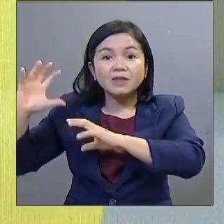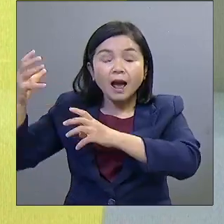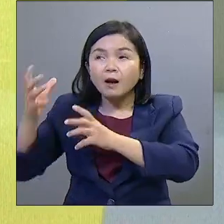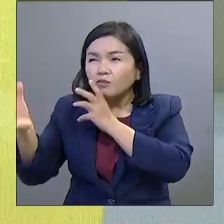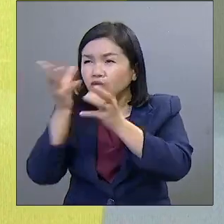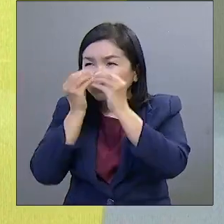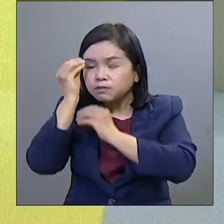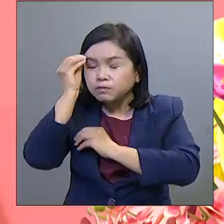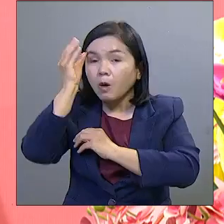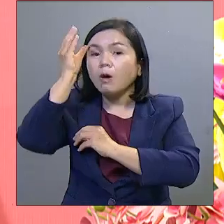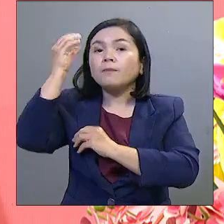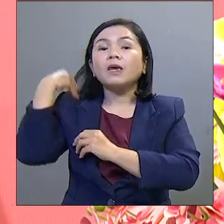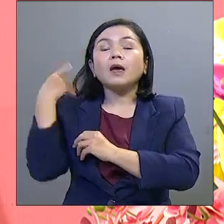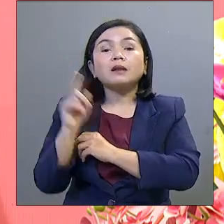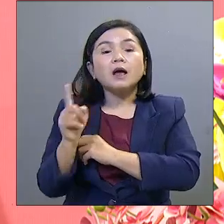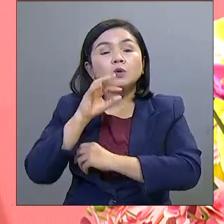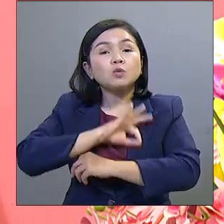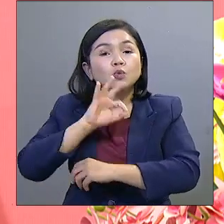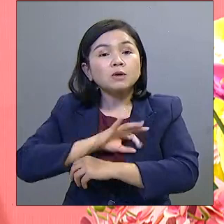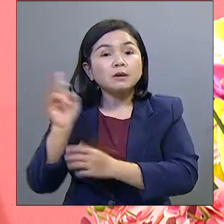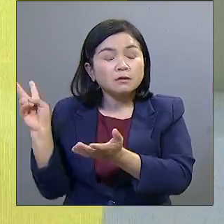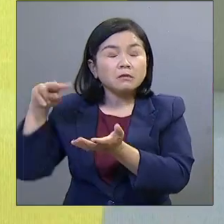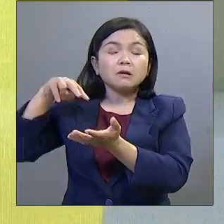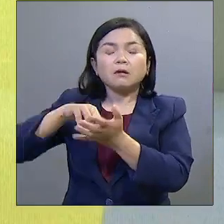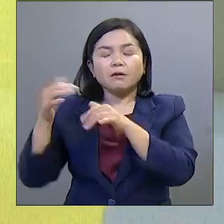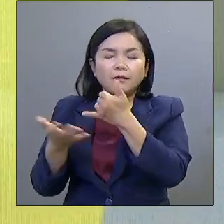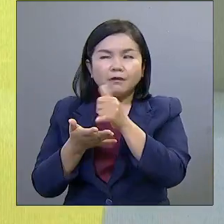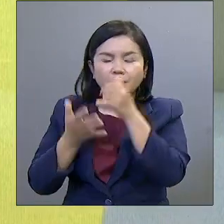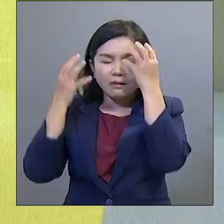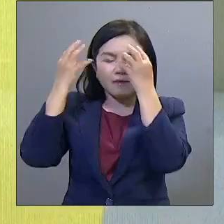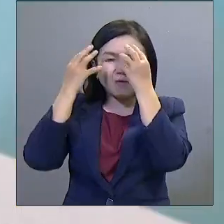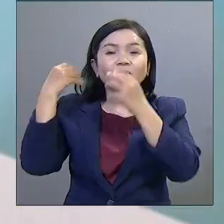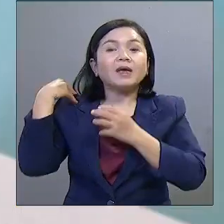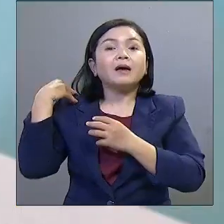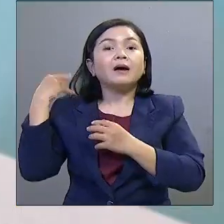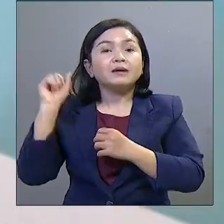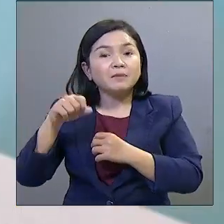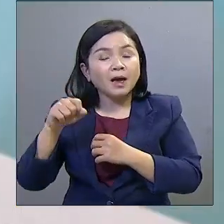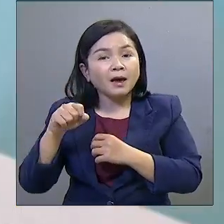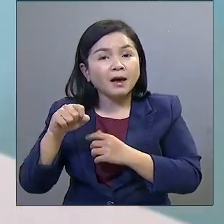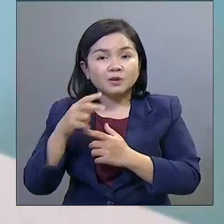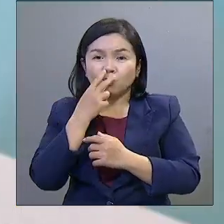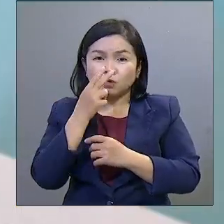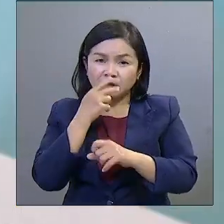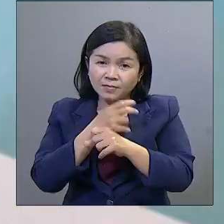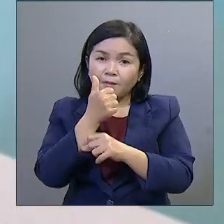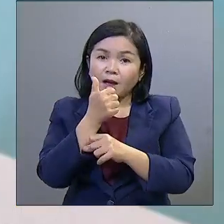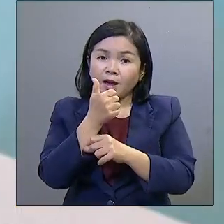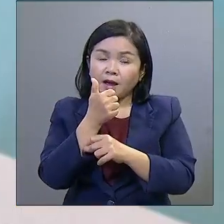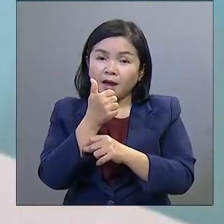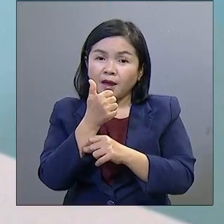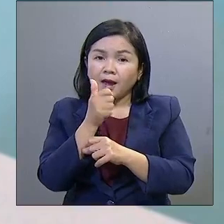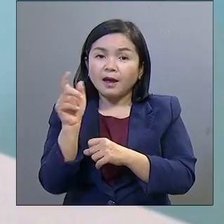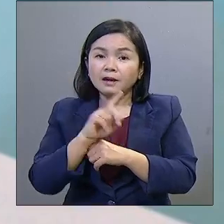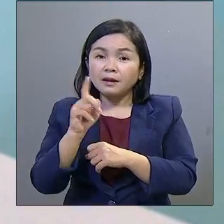องค์ความรู ้ลุกได้ไหมพอดูเสร็จแล้วลุกขึ้นมายืนได้ปกติป่ะ เซนิดหนึ่งค่ะ ถ้าแบบนี้เนี่ยเป็นอย่างนี้ได้ไหมคะคุณชมพู่ก็คือ